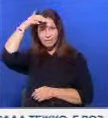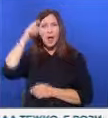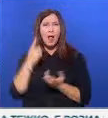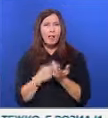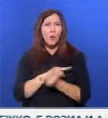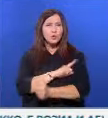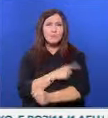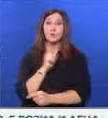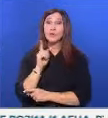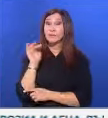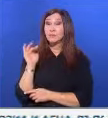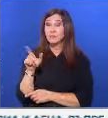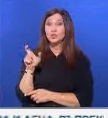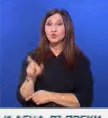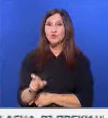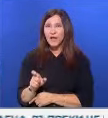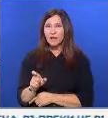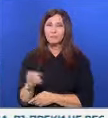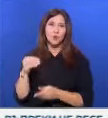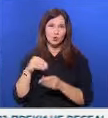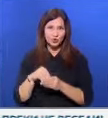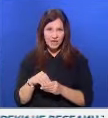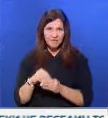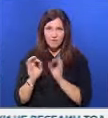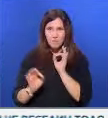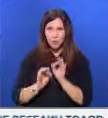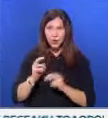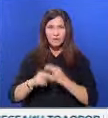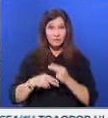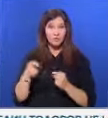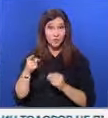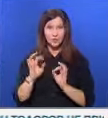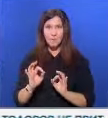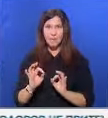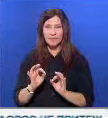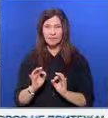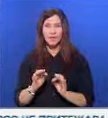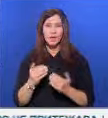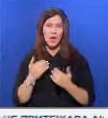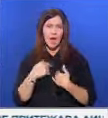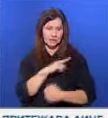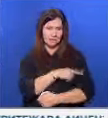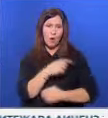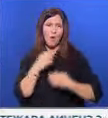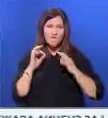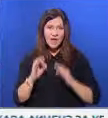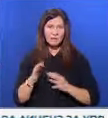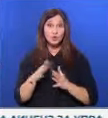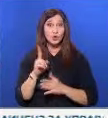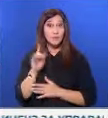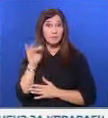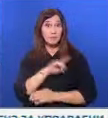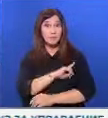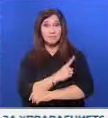Колко смел трябва да бъде човек, за да участва в подобен филм в този момент? Аз смело вярвам, че хората трябва да